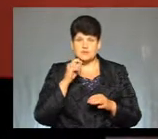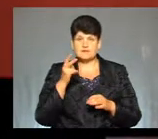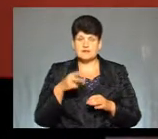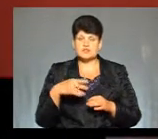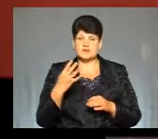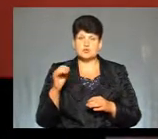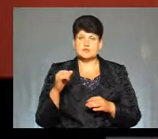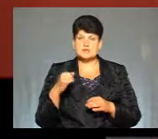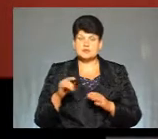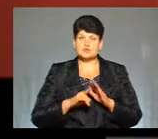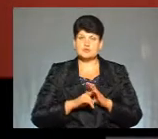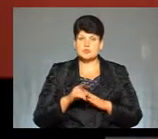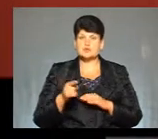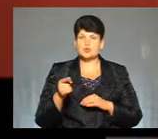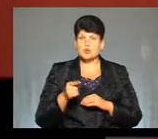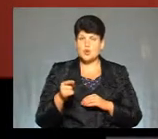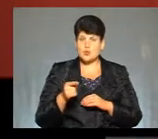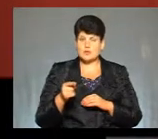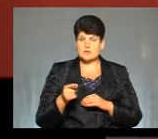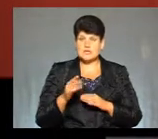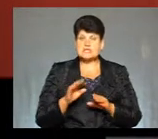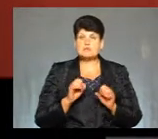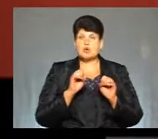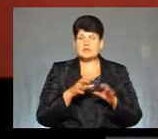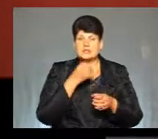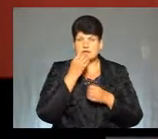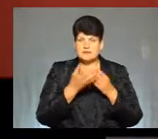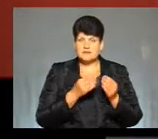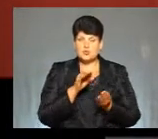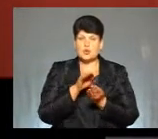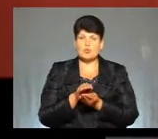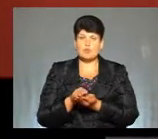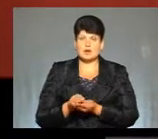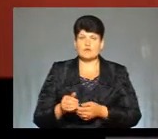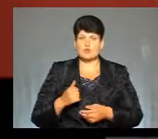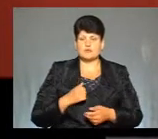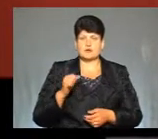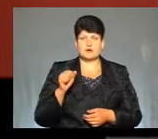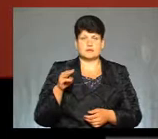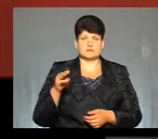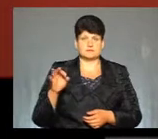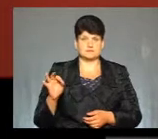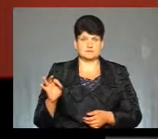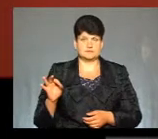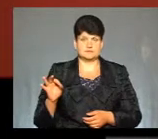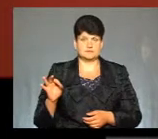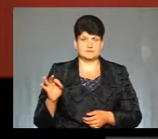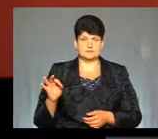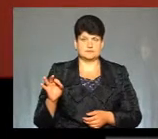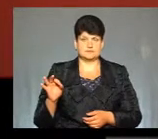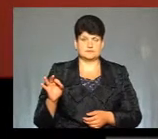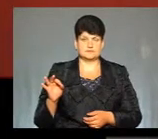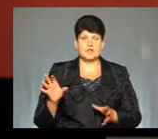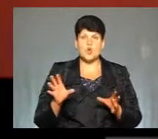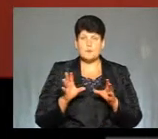24 серпня розпочнеться у Тернополі з покладання квітів до могил воїнів антитерористичної операції та операції